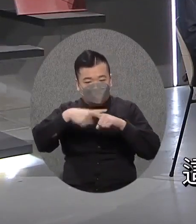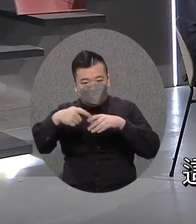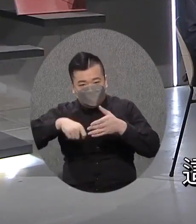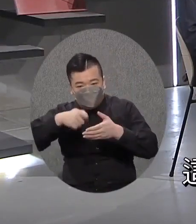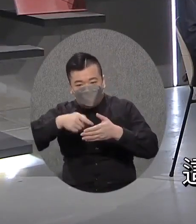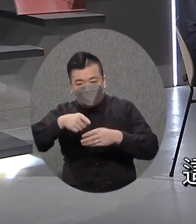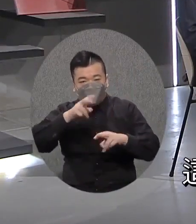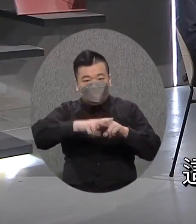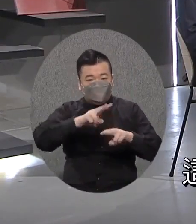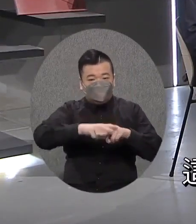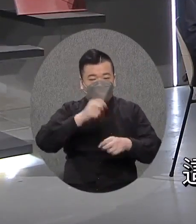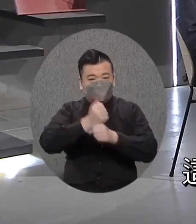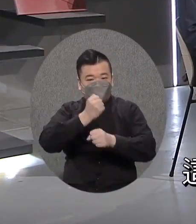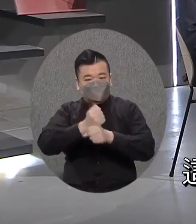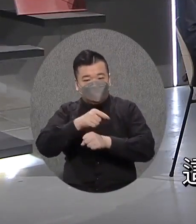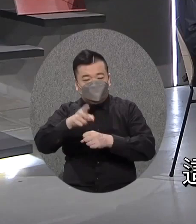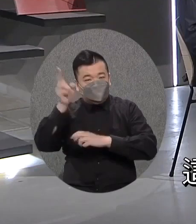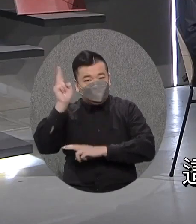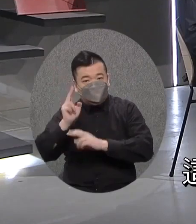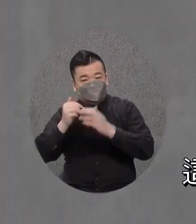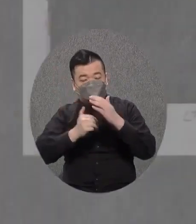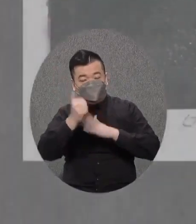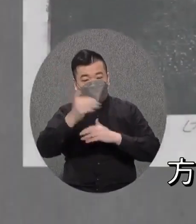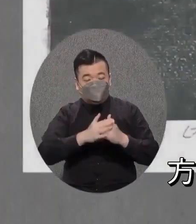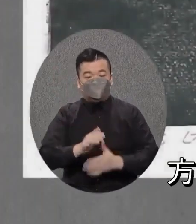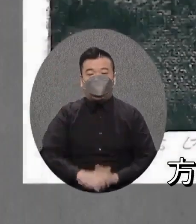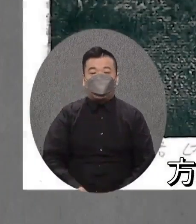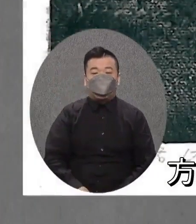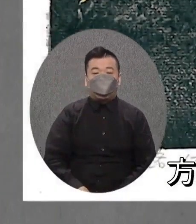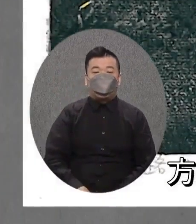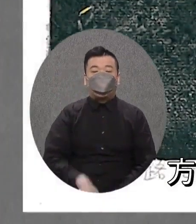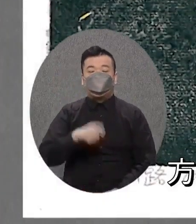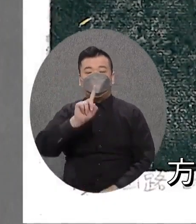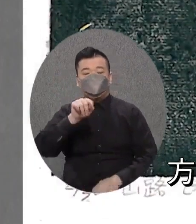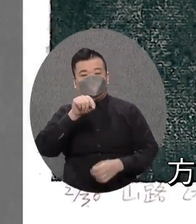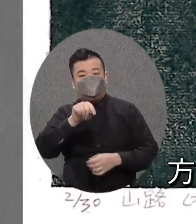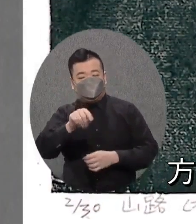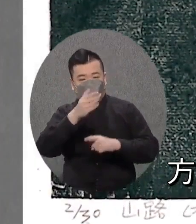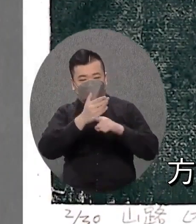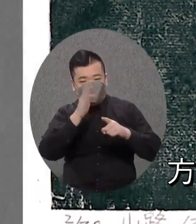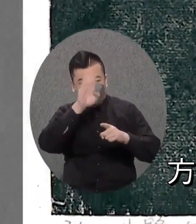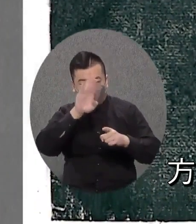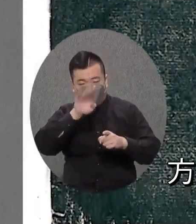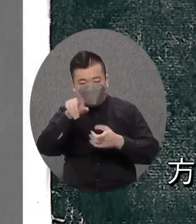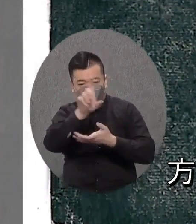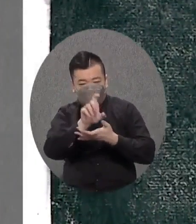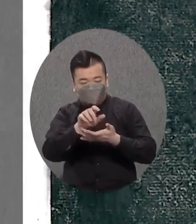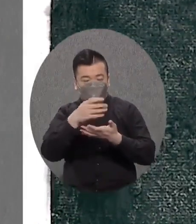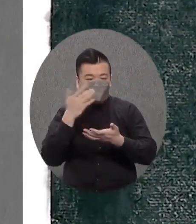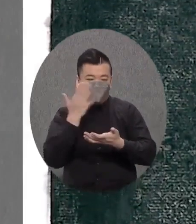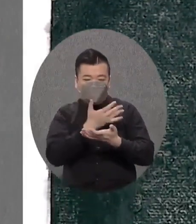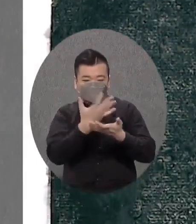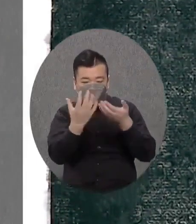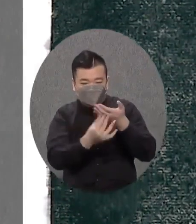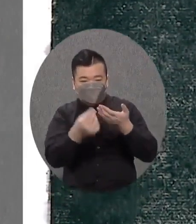個咧係中國製造版畫最傳統嘅技巧嚟噶。方法咧就係用一啲半透明嘅水墨去到做透色，